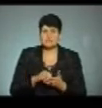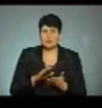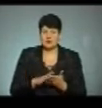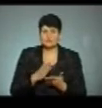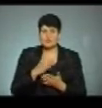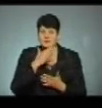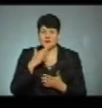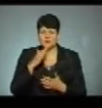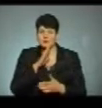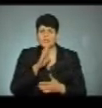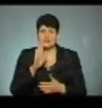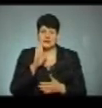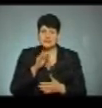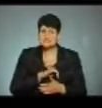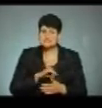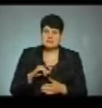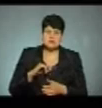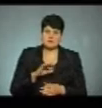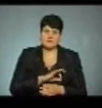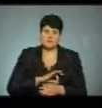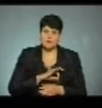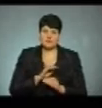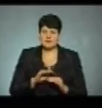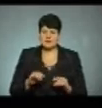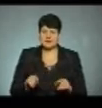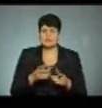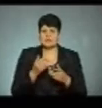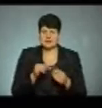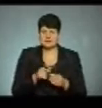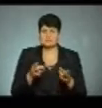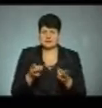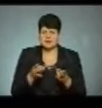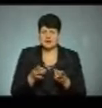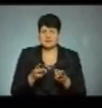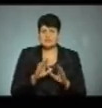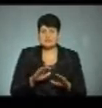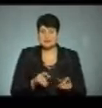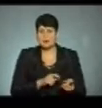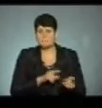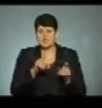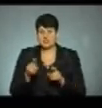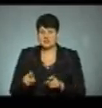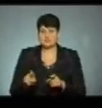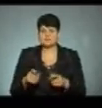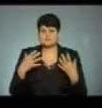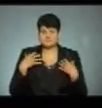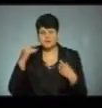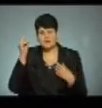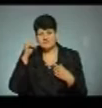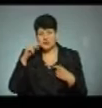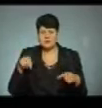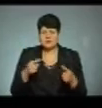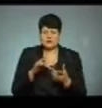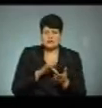багато матерів, які, наприклад, самостійно виховують дітей, і їм треба з дитиною переїжджати, наприклад, з навчально-реабілітаційного